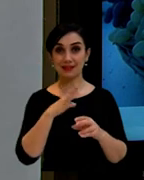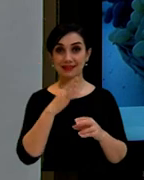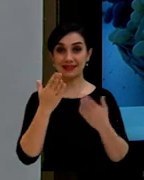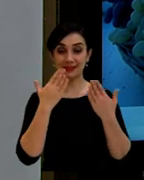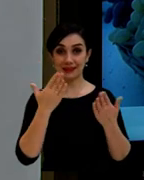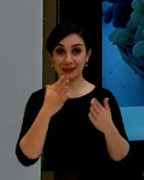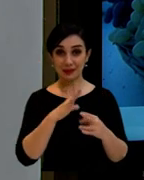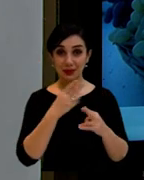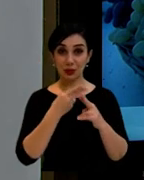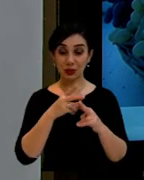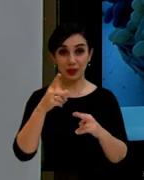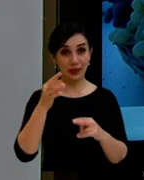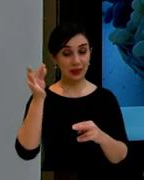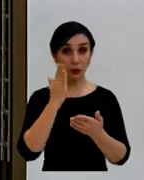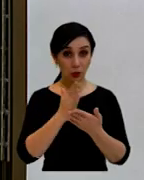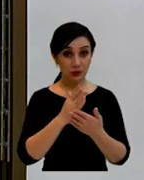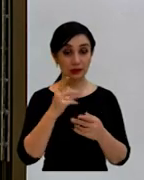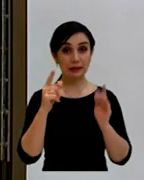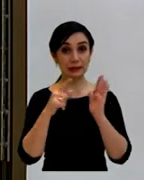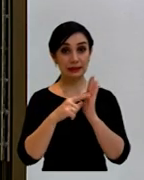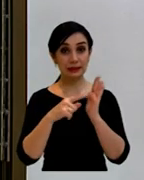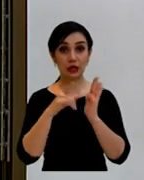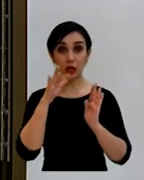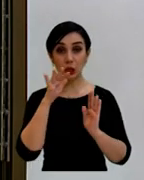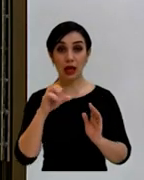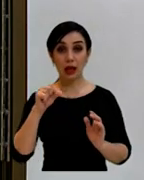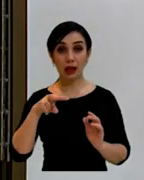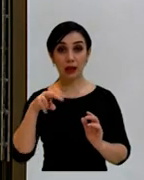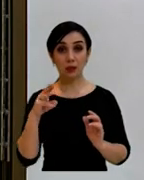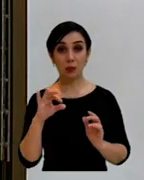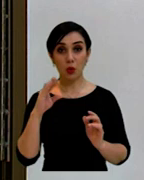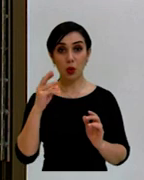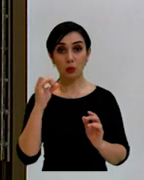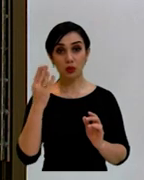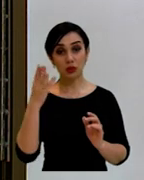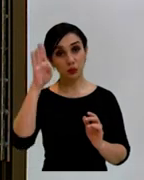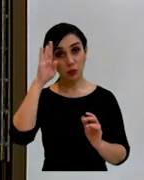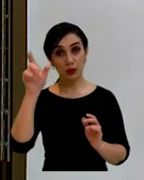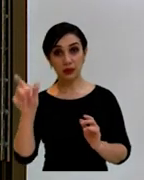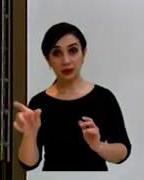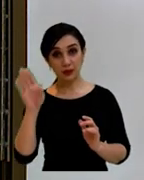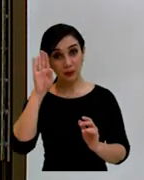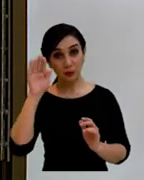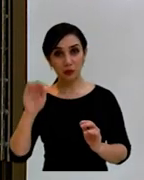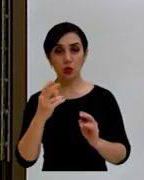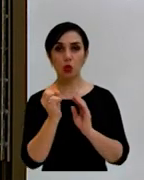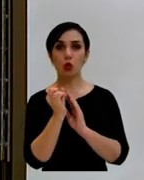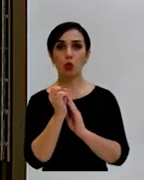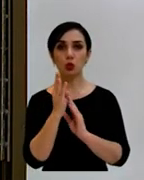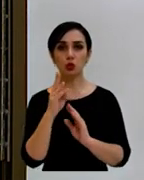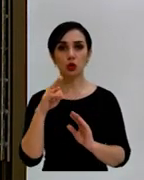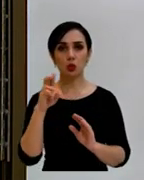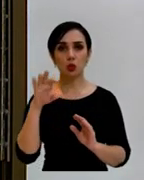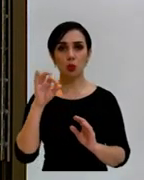dostonini o'qiganingizda yodingizda bo'lsa, 7 yoshli Alpomish bobosidan qolgan 14 botmonli birinchi